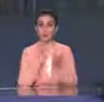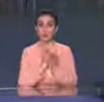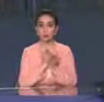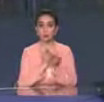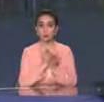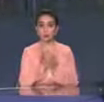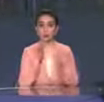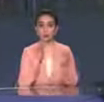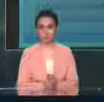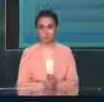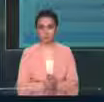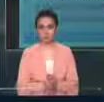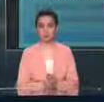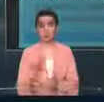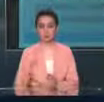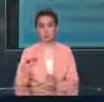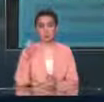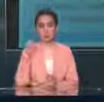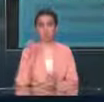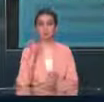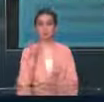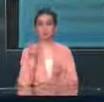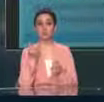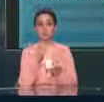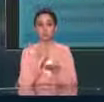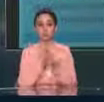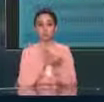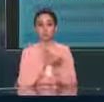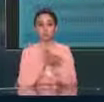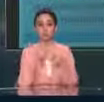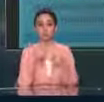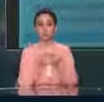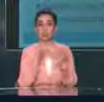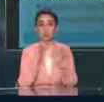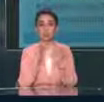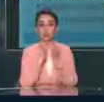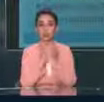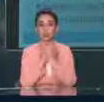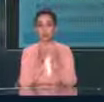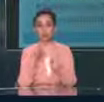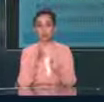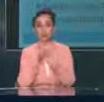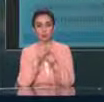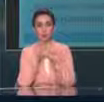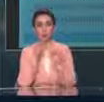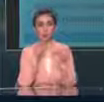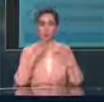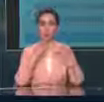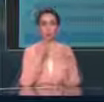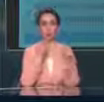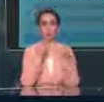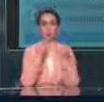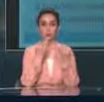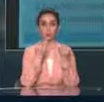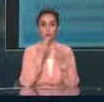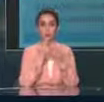да мы знаем что у нас есть несколько стили речи и так нежна и это общеупотребительная